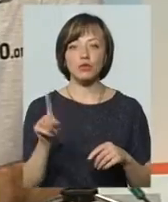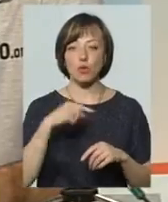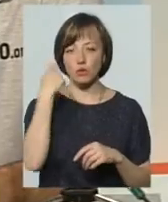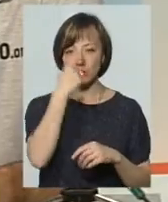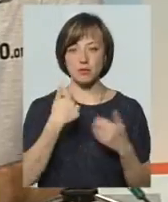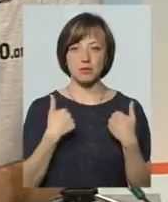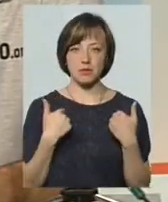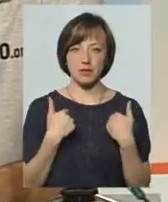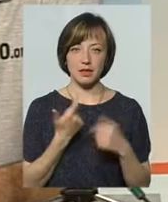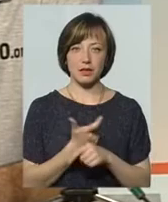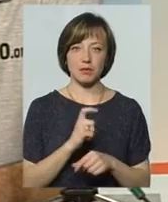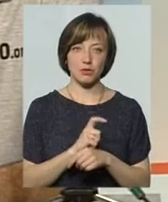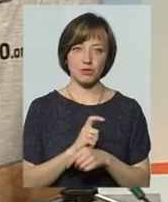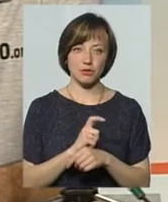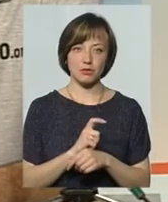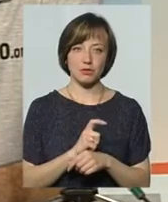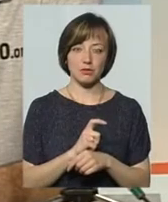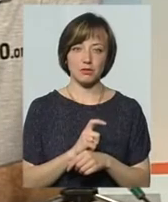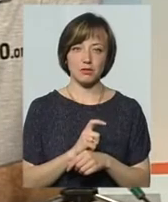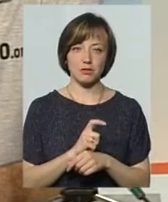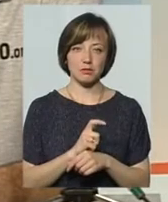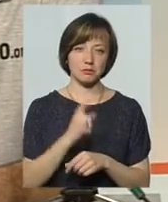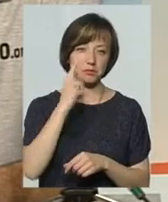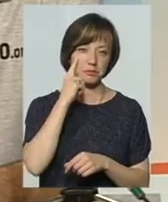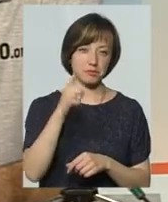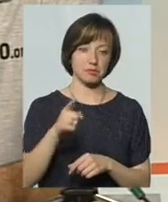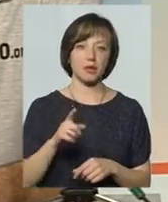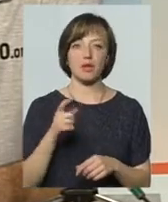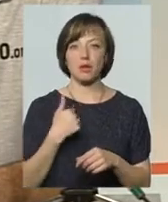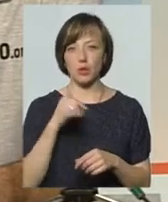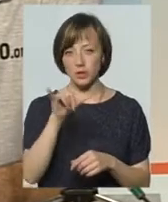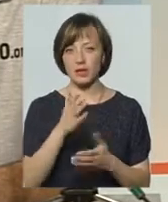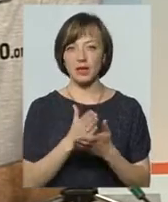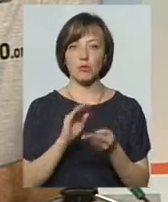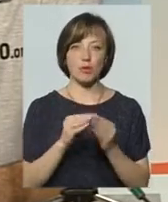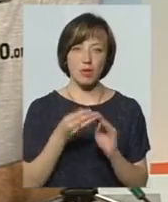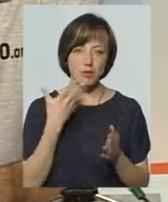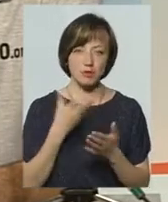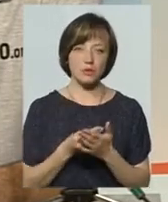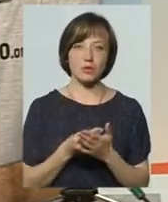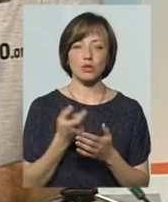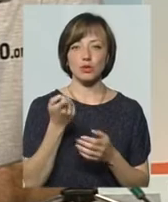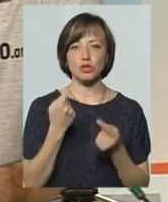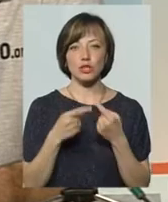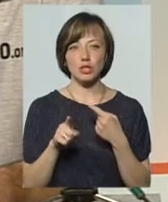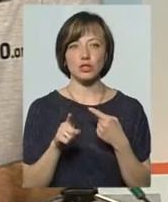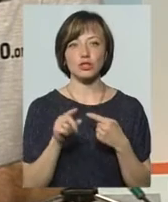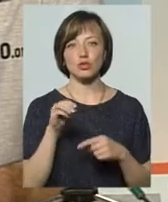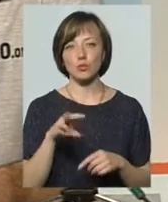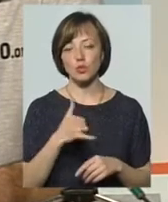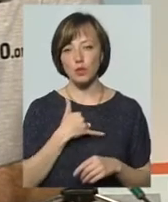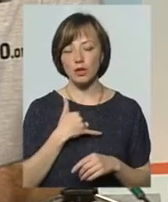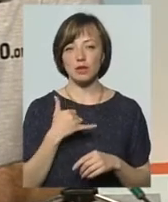особисто мені найбільше кинули, звичайно, у вічі. У них так само є і свої проблеми, тобто трохи інші, у них